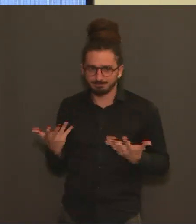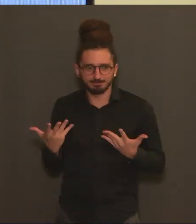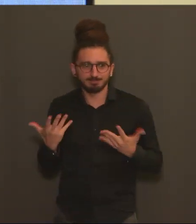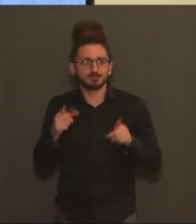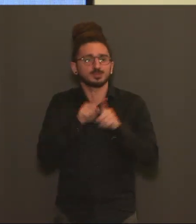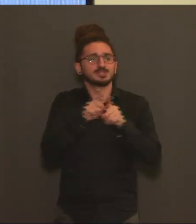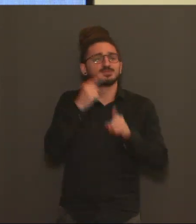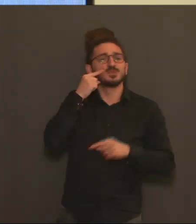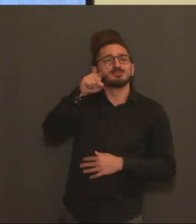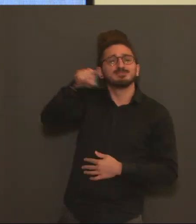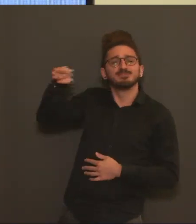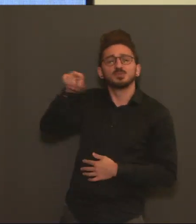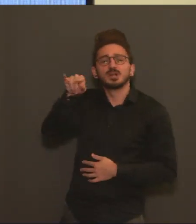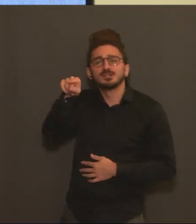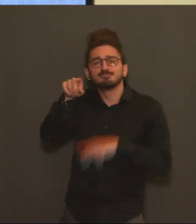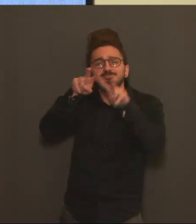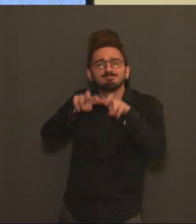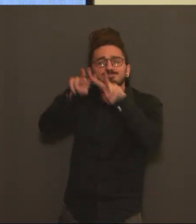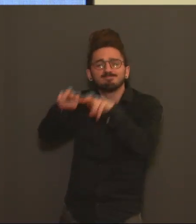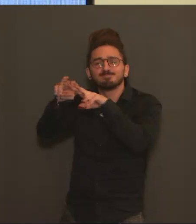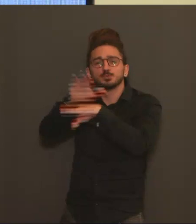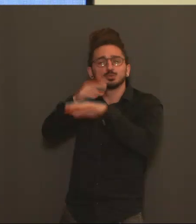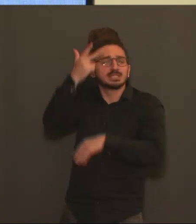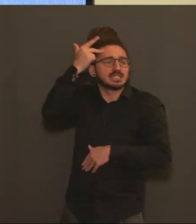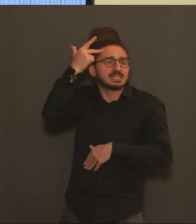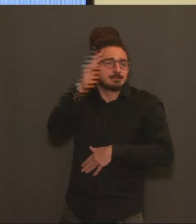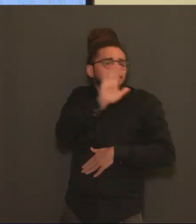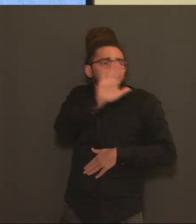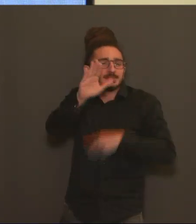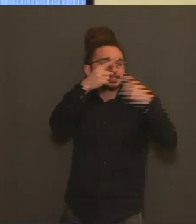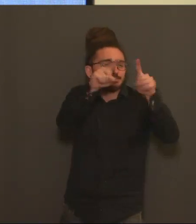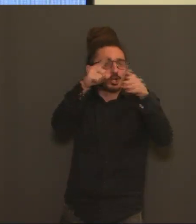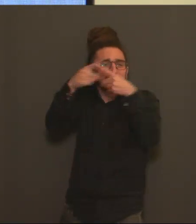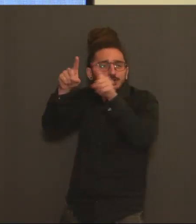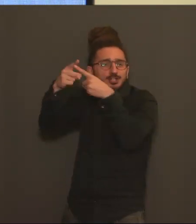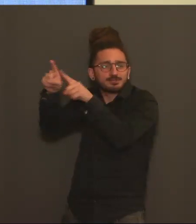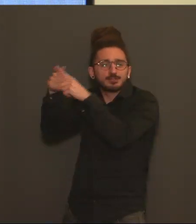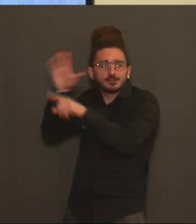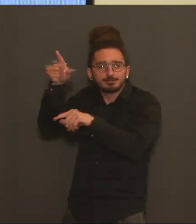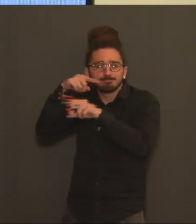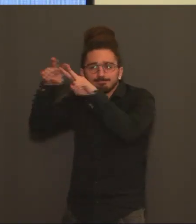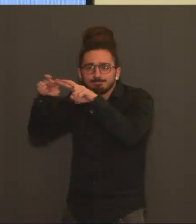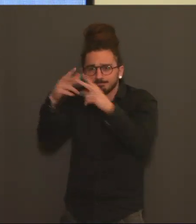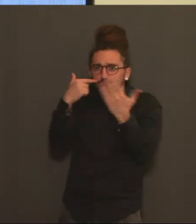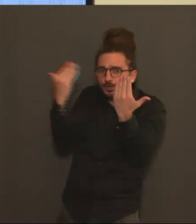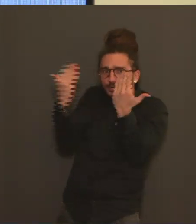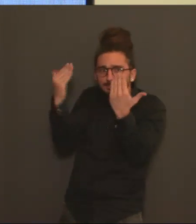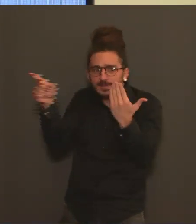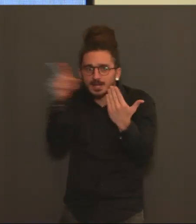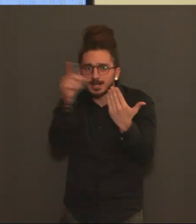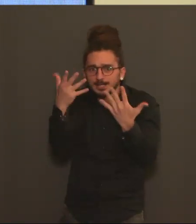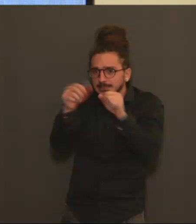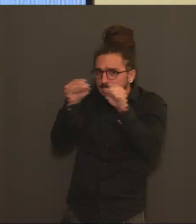techniques chez les mêmes types de patients. Et donc, on ne peut pas comparer les taux d'anticorps. Je pense qu'il faut comparer, c'est l'impact du vaccin sur la